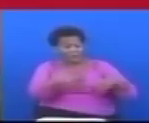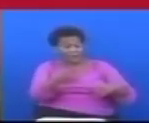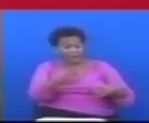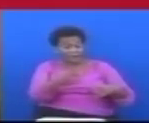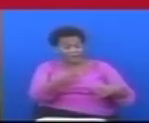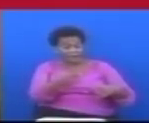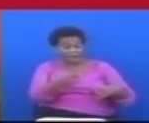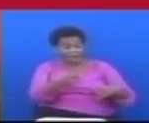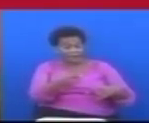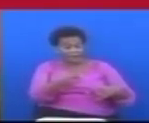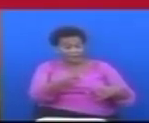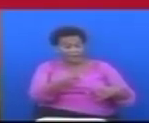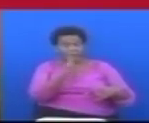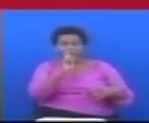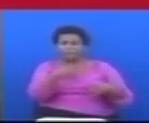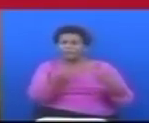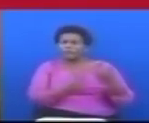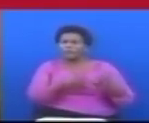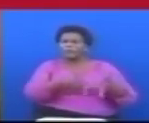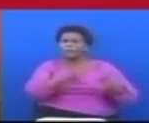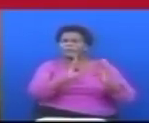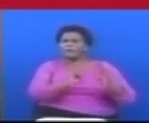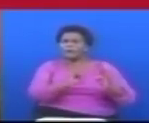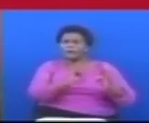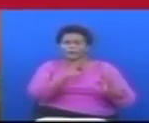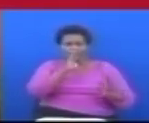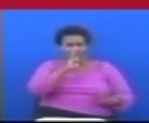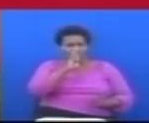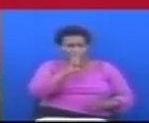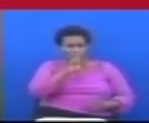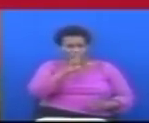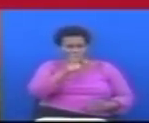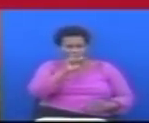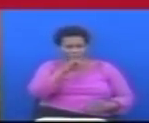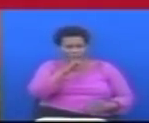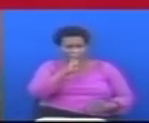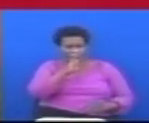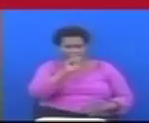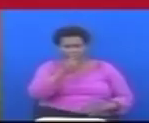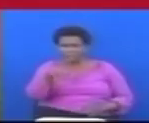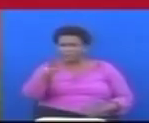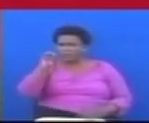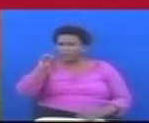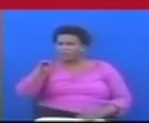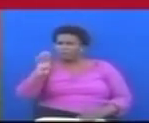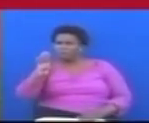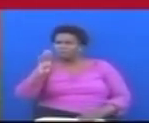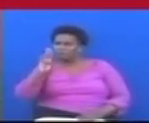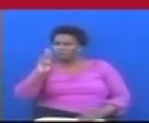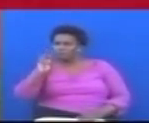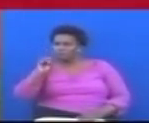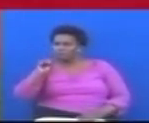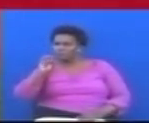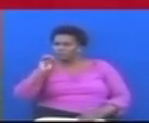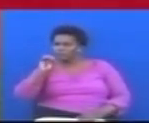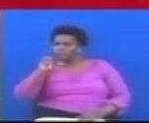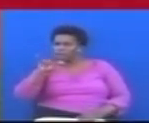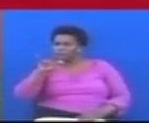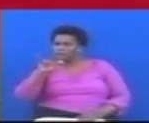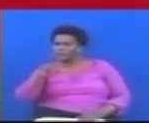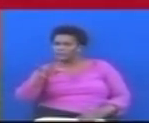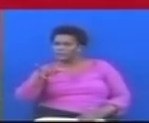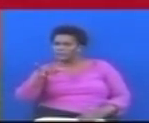ni barabara ya kutoka Bulamba kwenda Kisoria. Lakini mheshimiwa naibu spika, mbunge anafahamu kwamba mheshimiwa